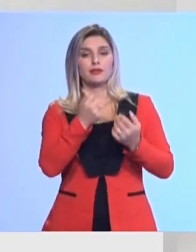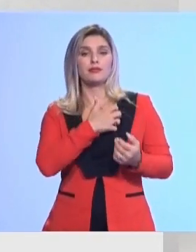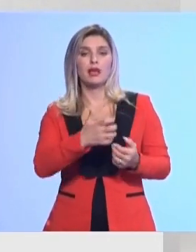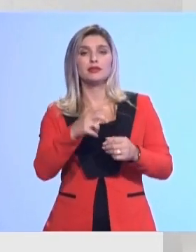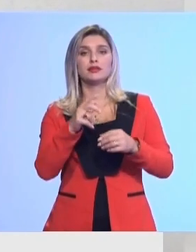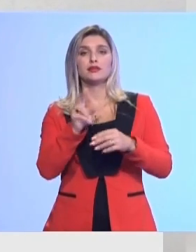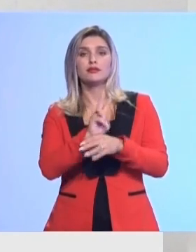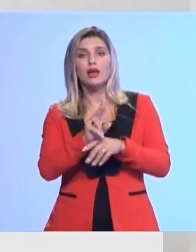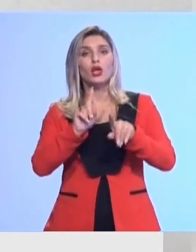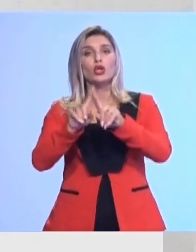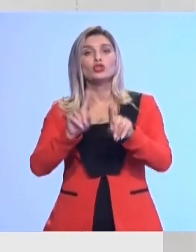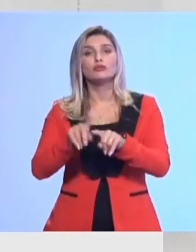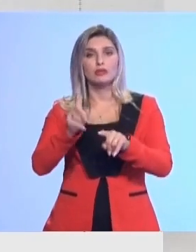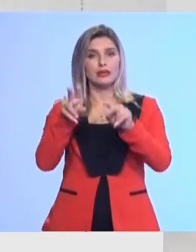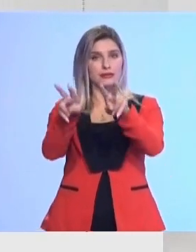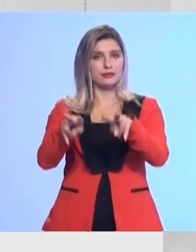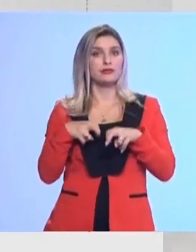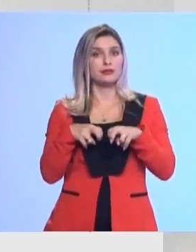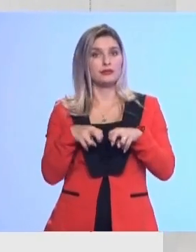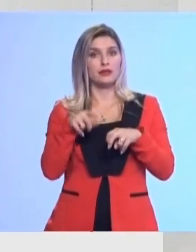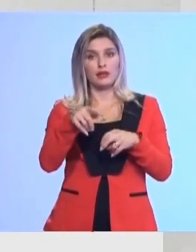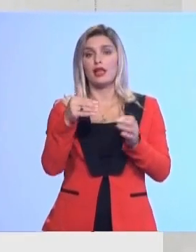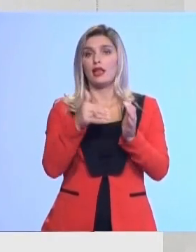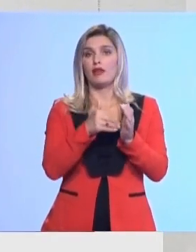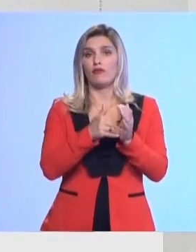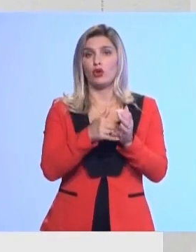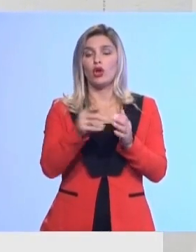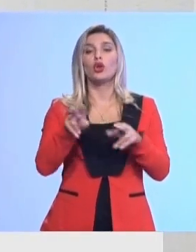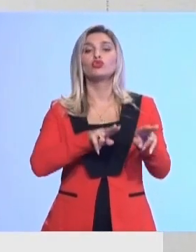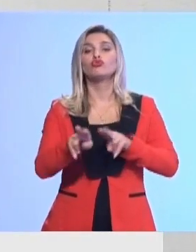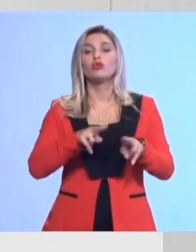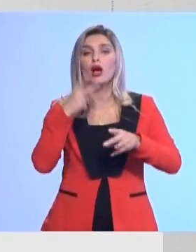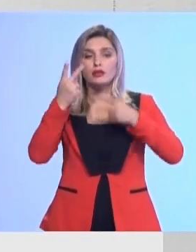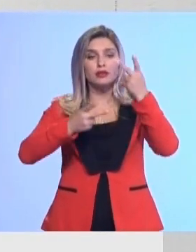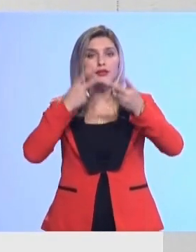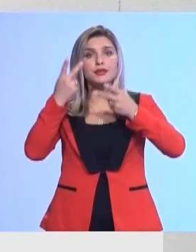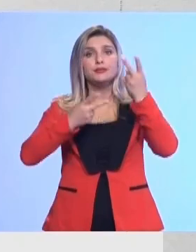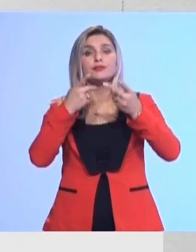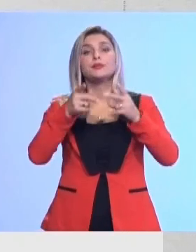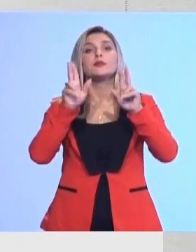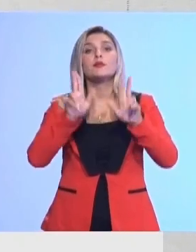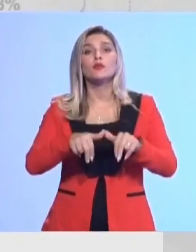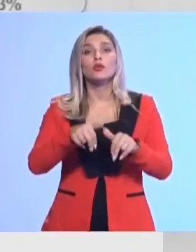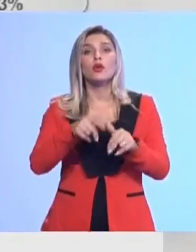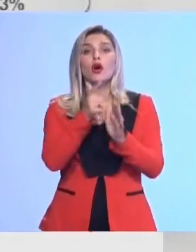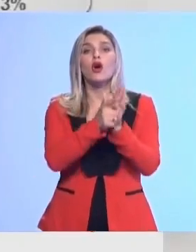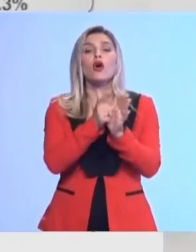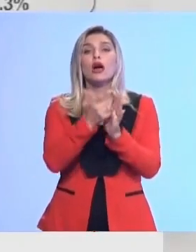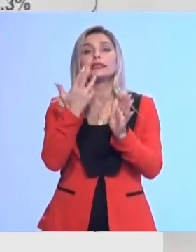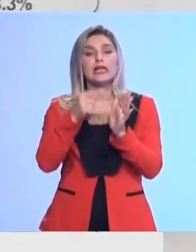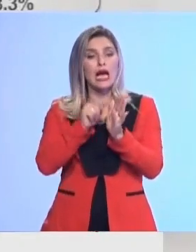pasurisë pajustifikueshme. Ne pohojmë se gjykata kushtetuese ka të kaluar afatin